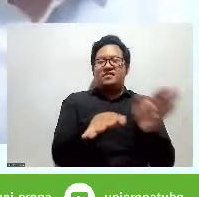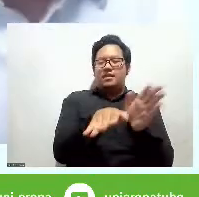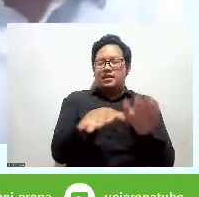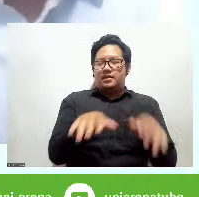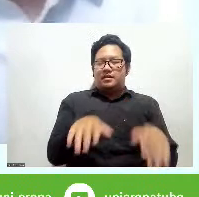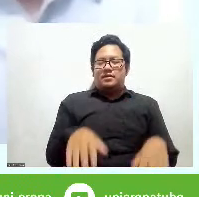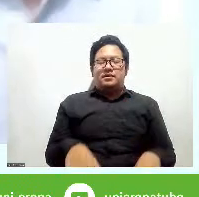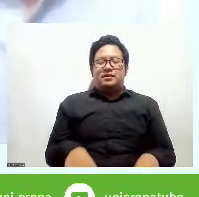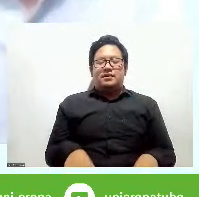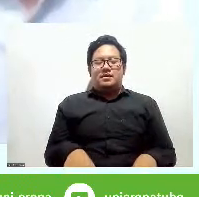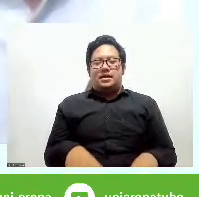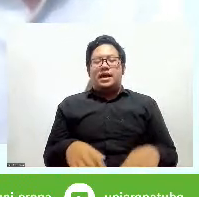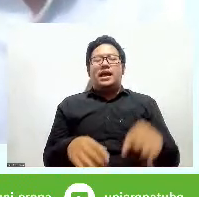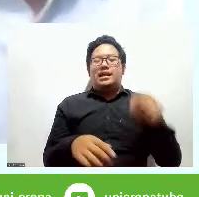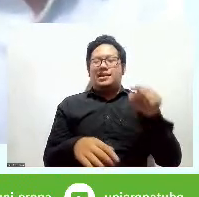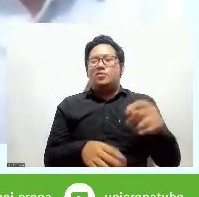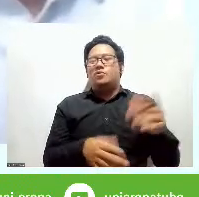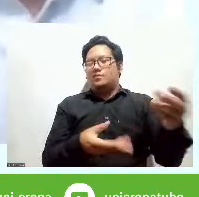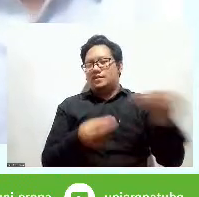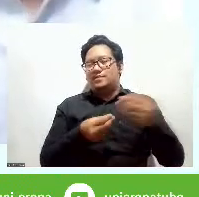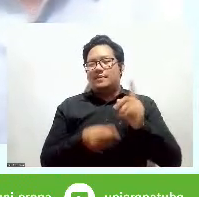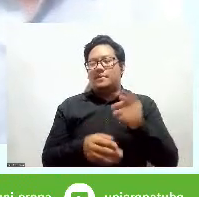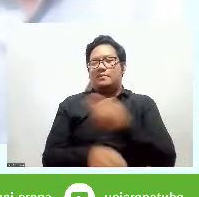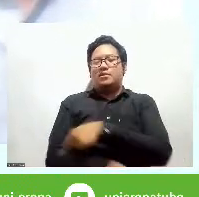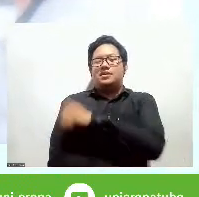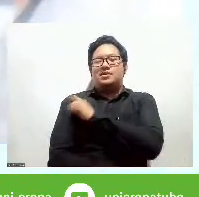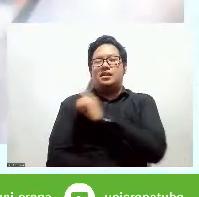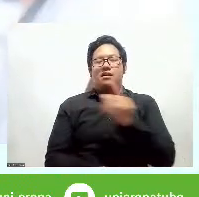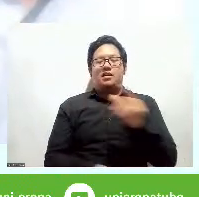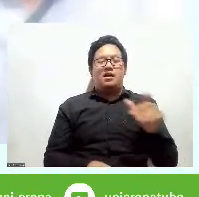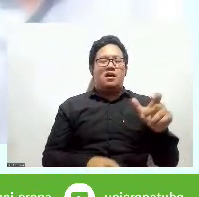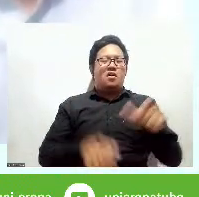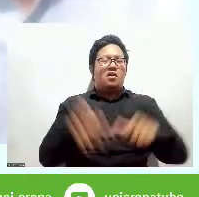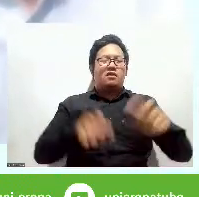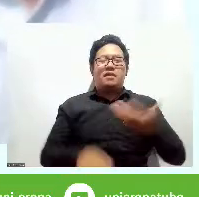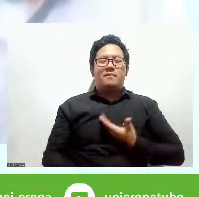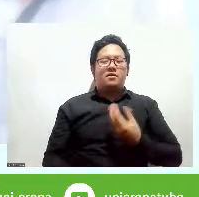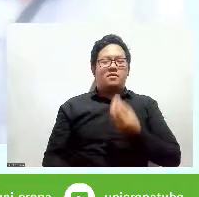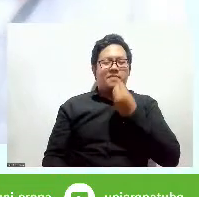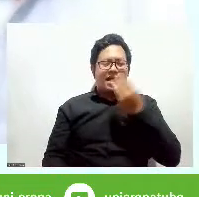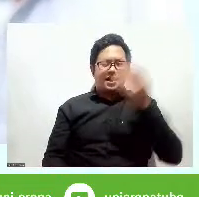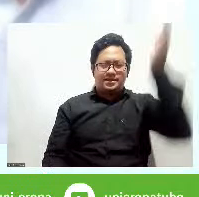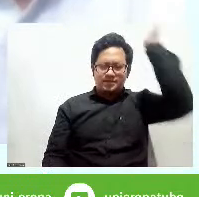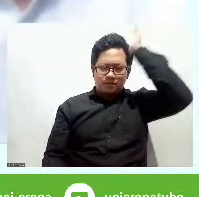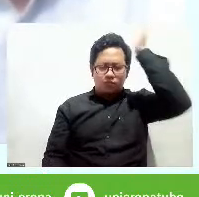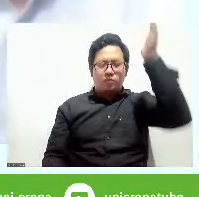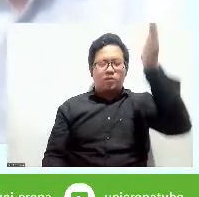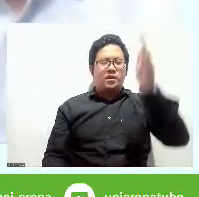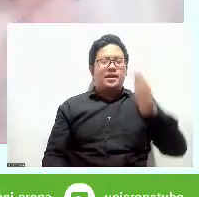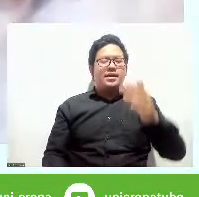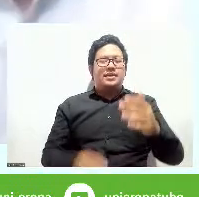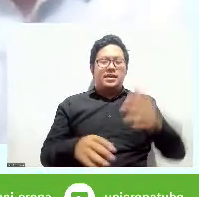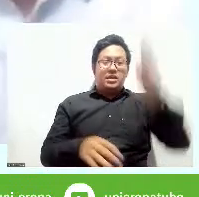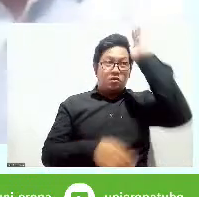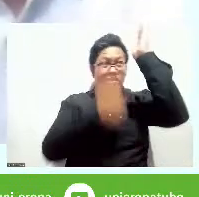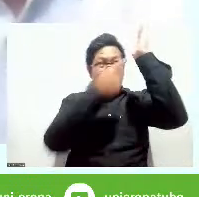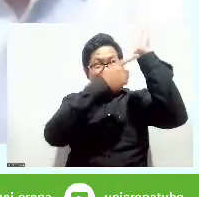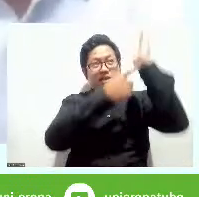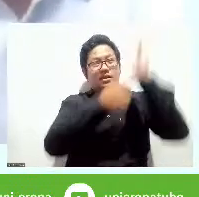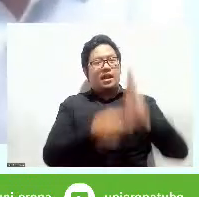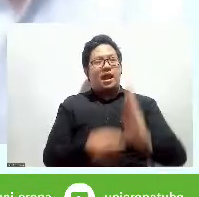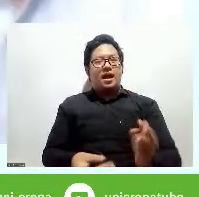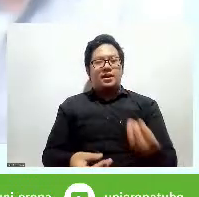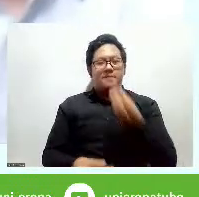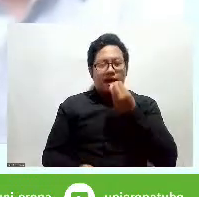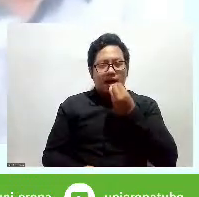bayar mahal untuk makan Sirip hiu yang sebetulnya rasanya tidak beda sama makan tulang lunak sebetulnya tidak tidak ada